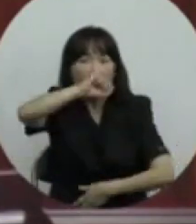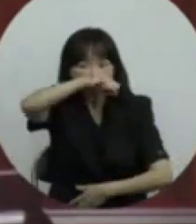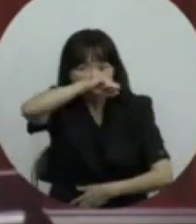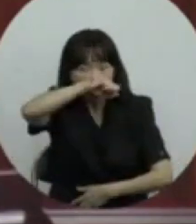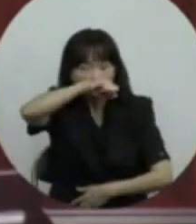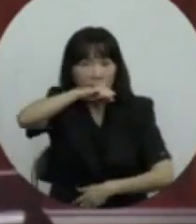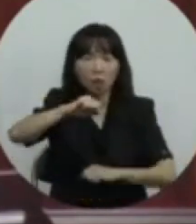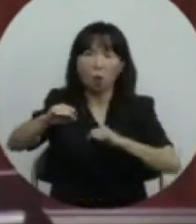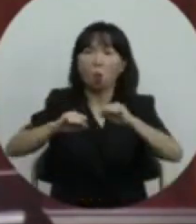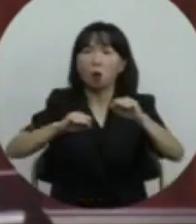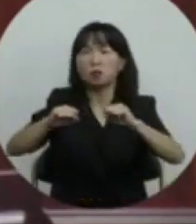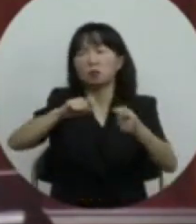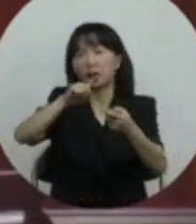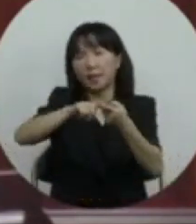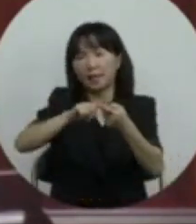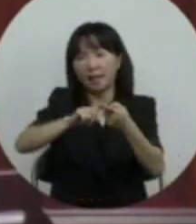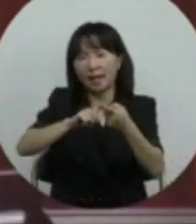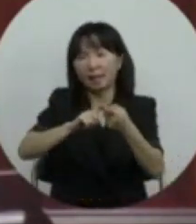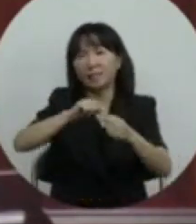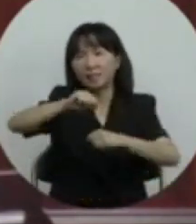대해 자유발언을 하고자 합니다.